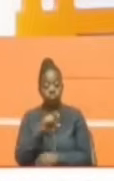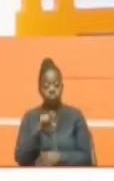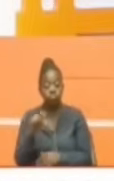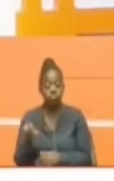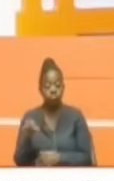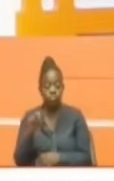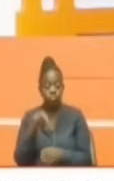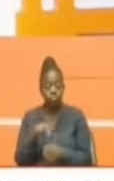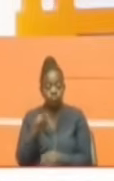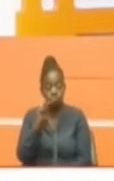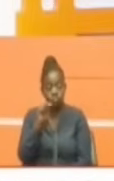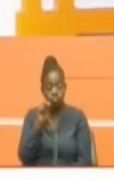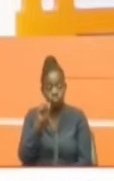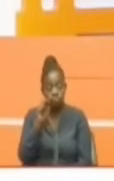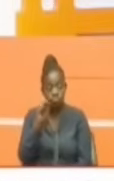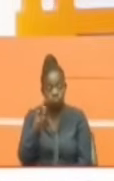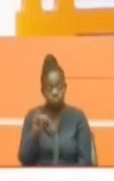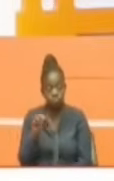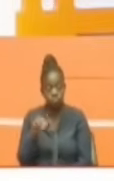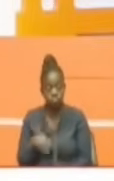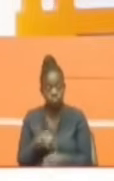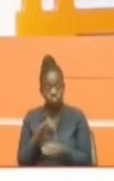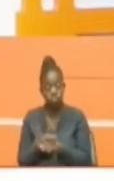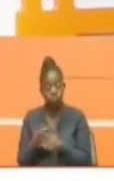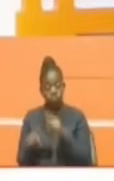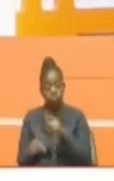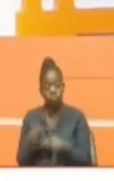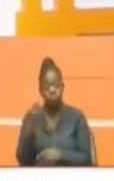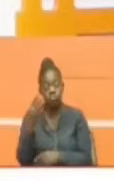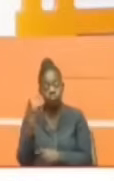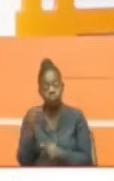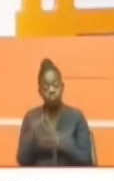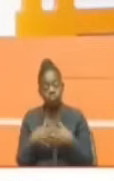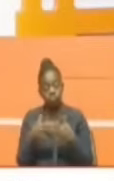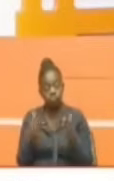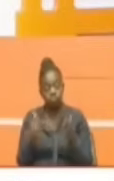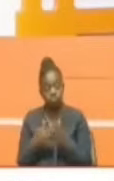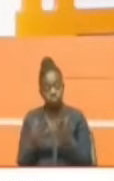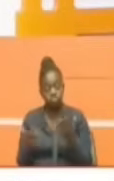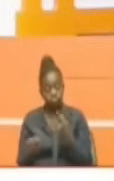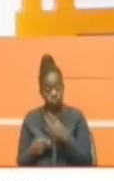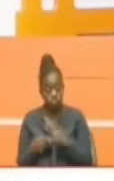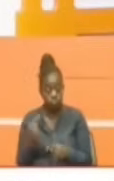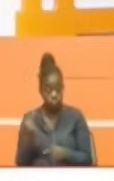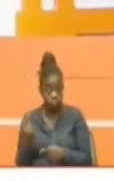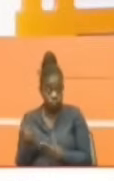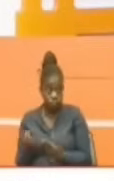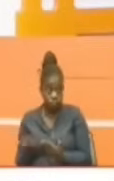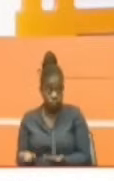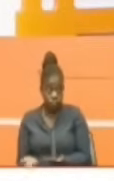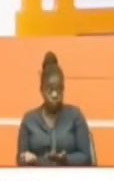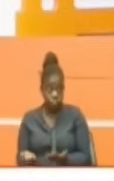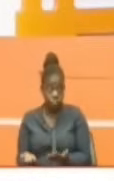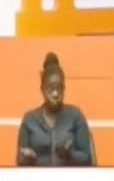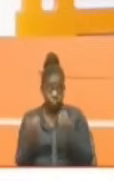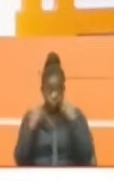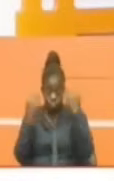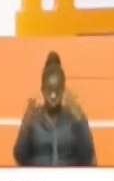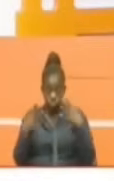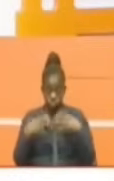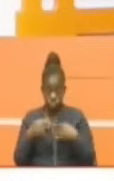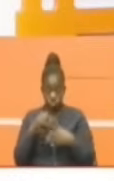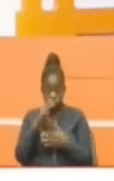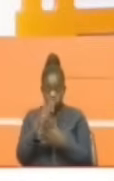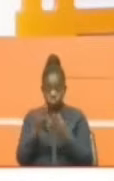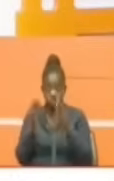y'e Nama Mukono ne batta abantu bana baguddwako emisango egy'obutemu omulamuzi bano tabaganyiza kuba ku kibogera